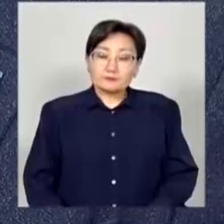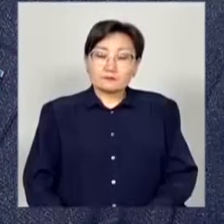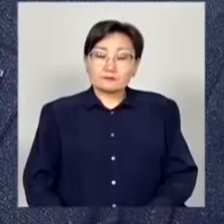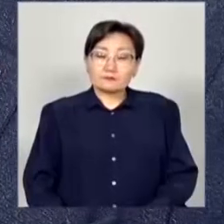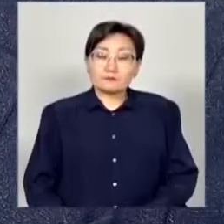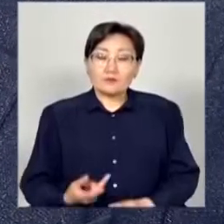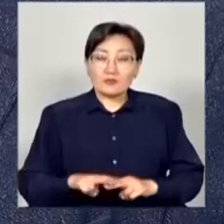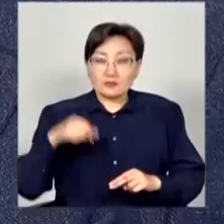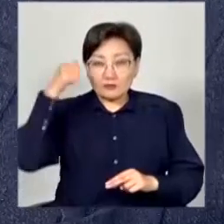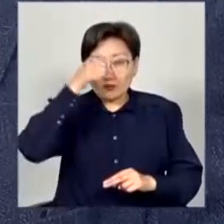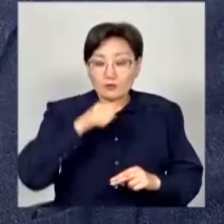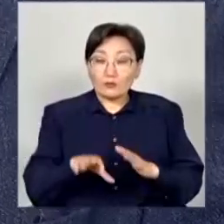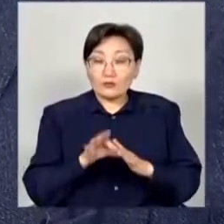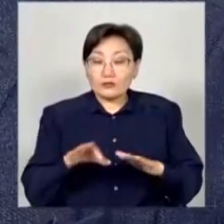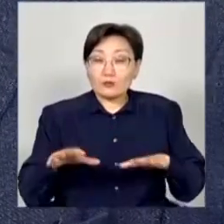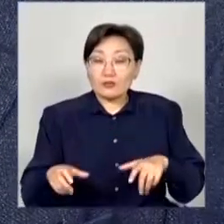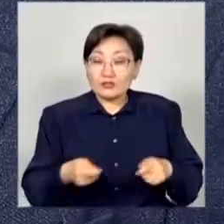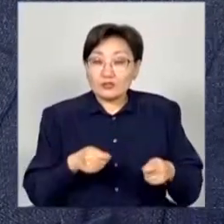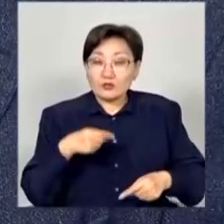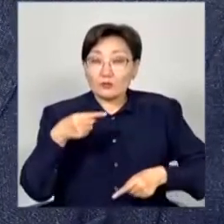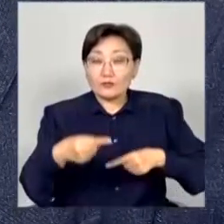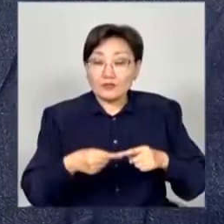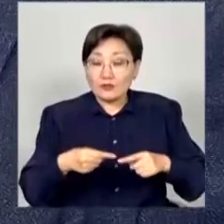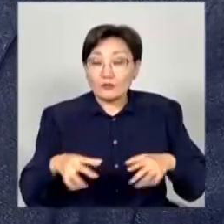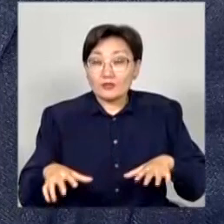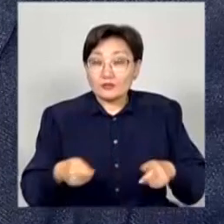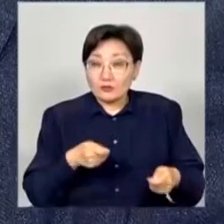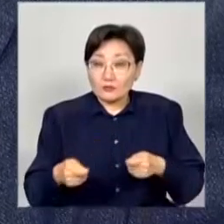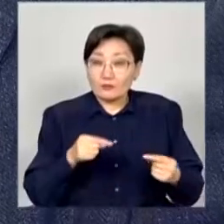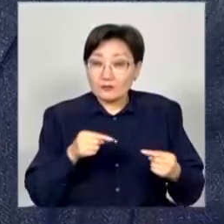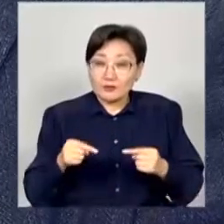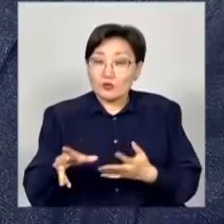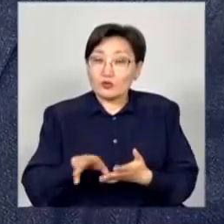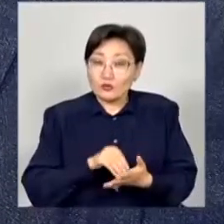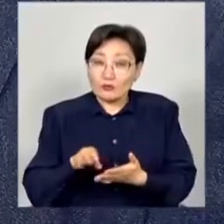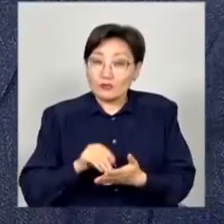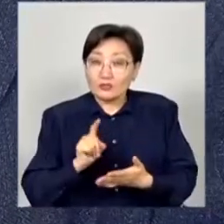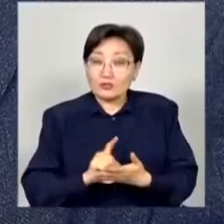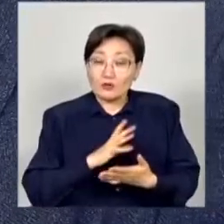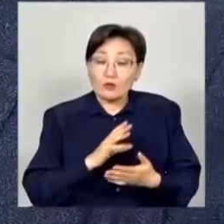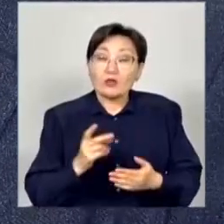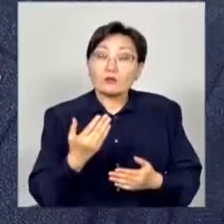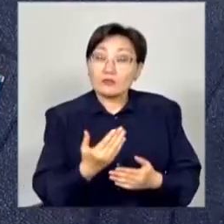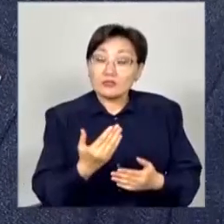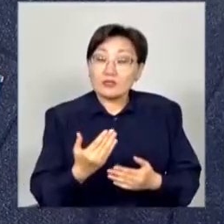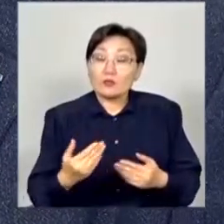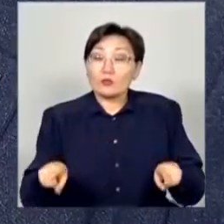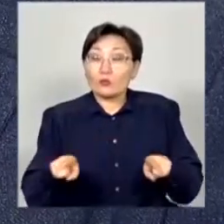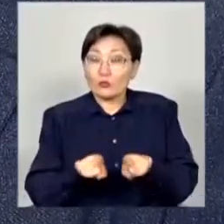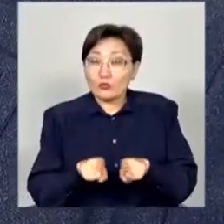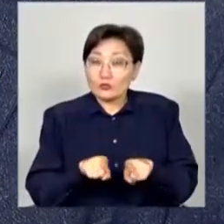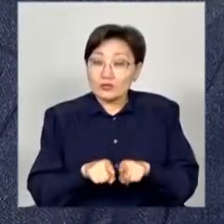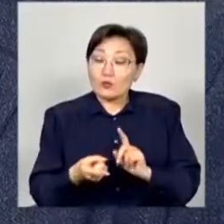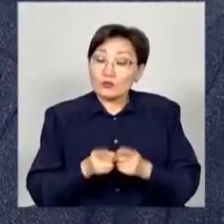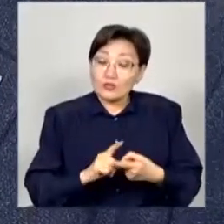Осы жыл сайланған президент, одан кейінгі сайланған президенттер үлгі болуға тиіс. Міне, Пәленшедің кезінде осындай болып өтті